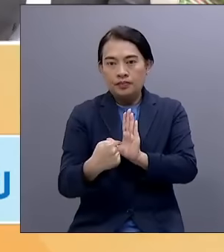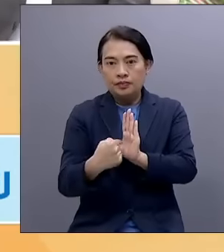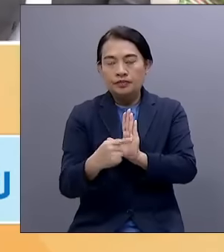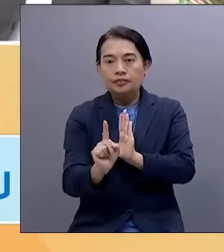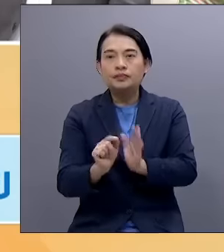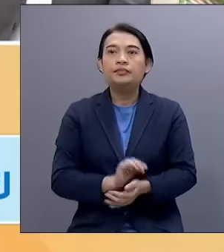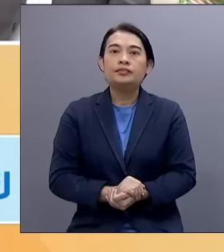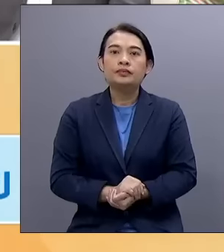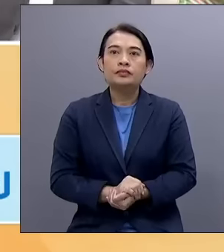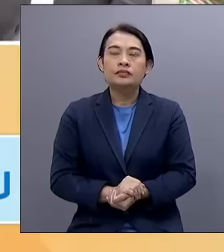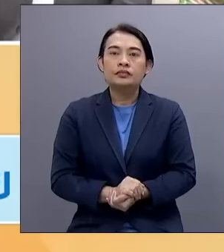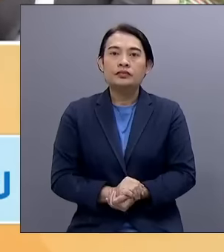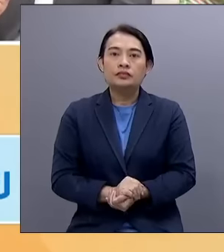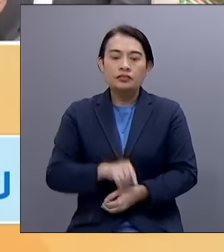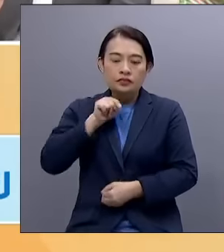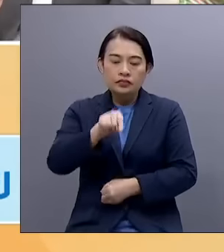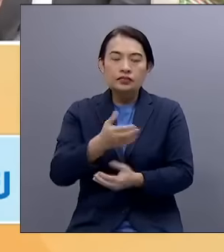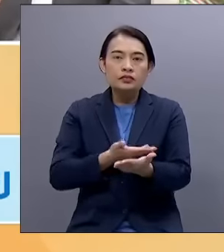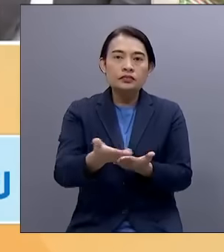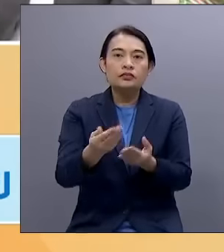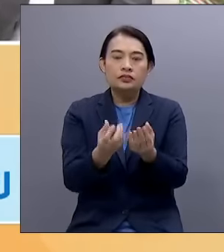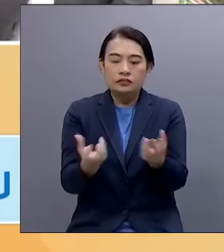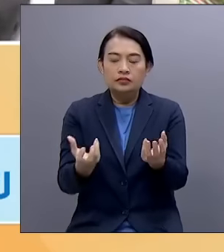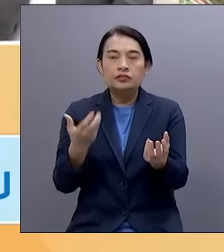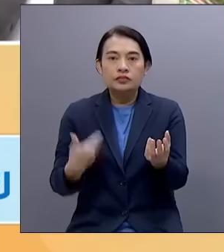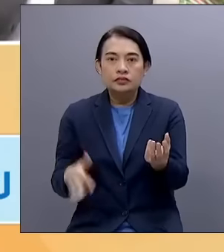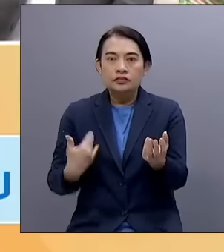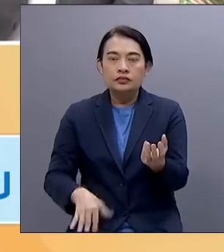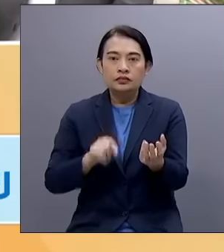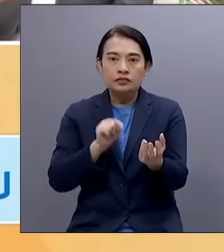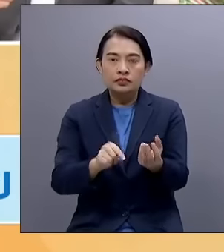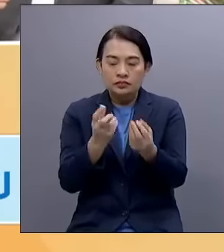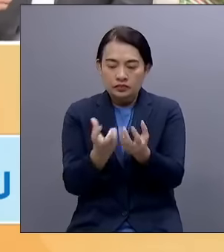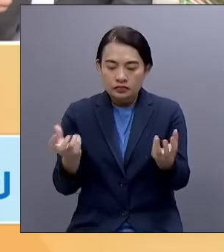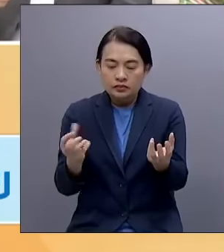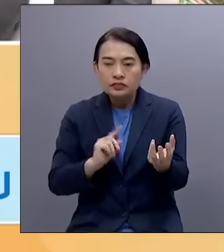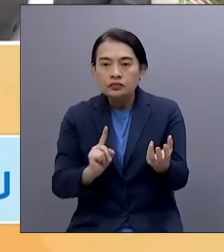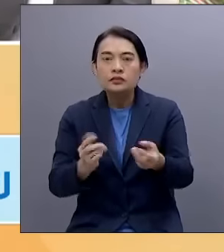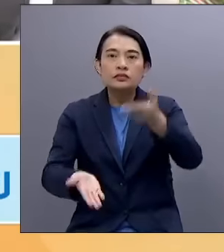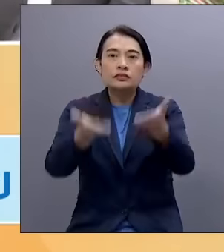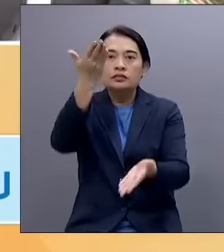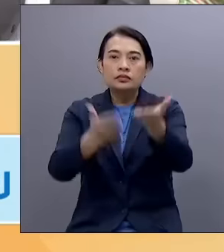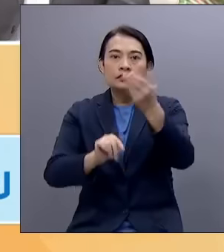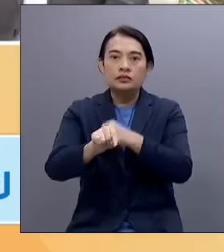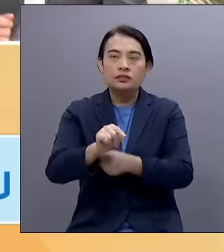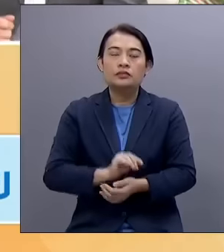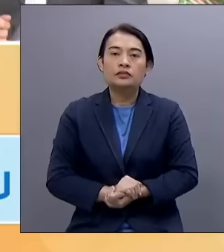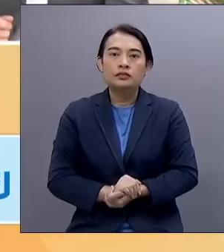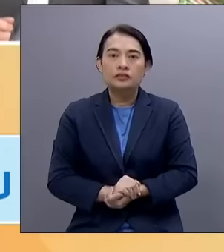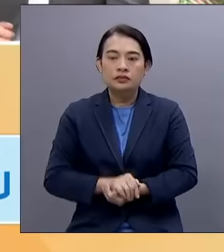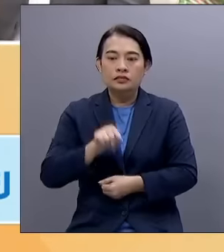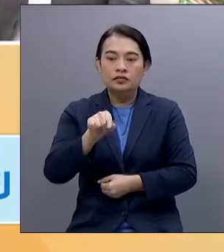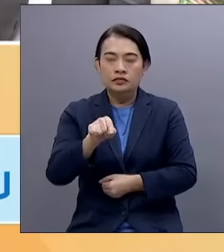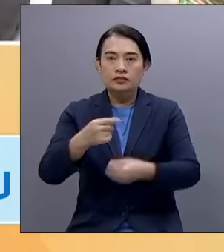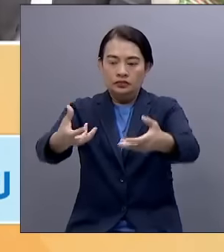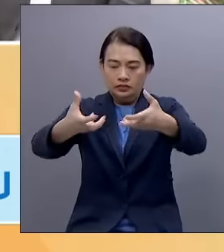ถ้าเราเนี่ยนะครับสั่งซื้อสินค้าแล้วเนี่ยนะครับไม่ว่าจะเป็นของแบบไหนก็ตามนะคุณต้องรับ